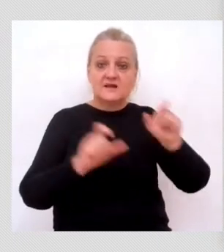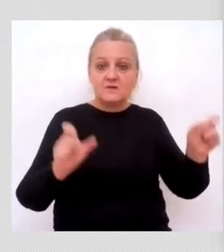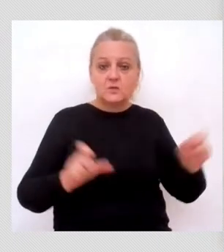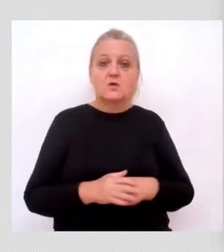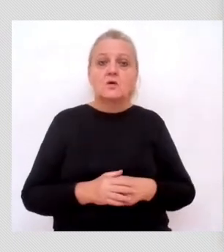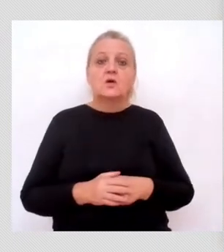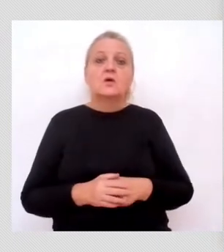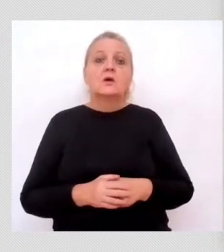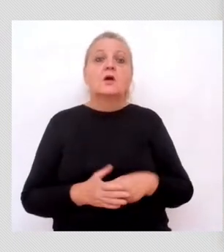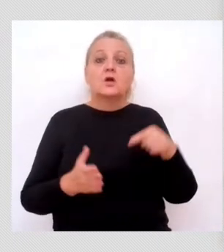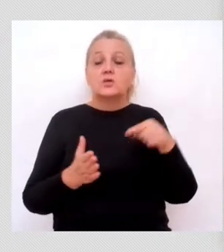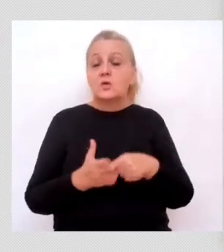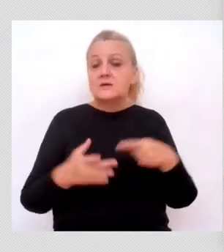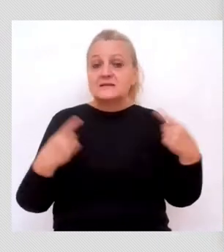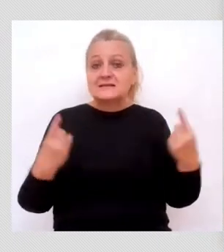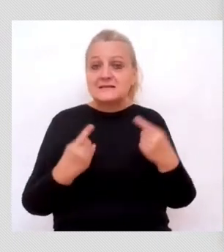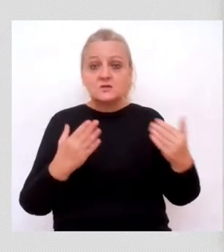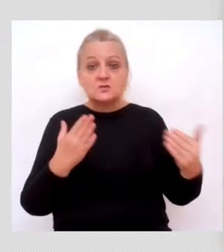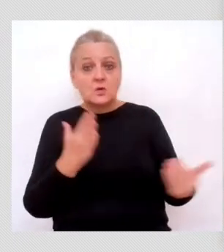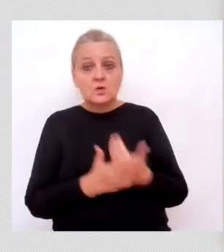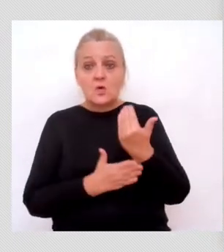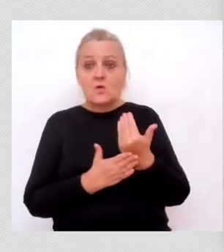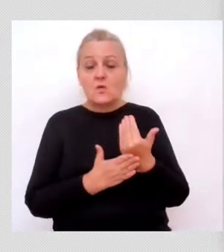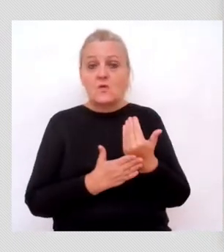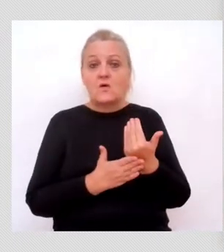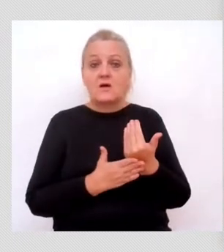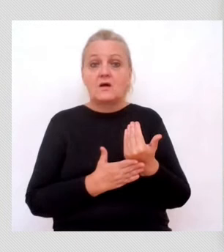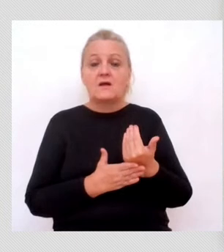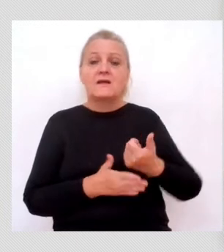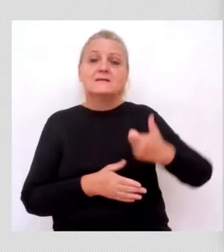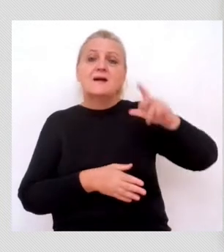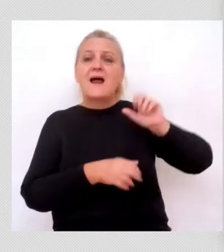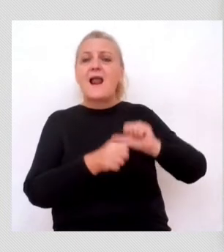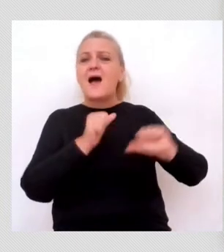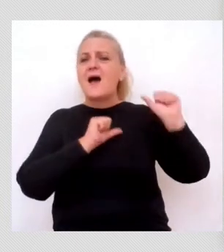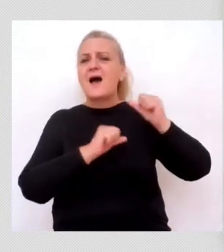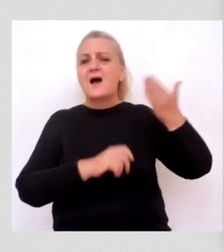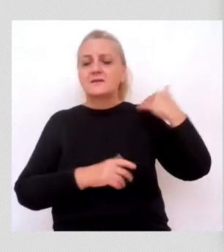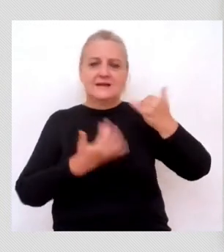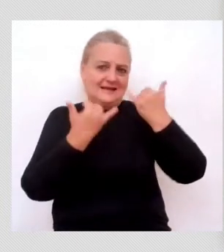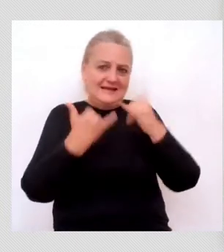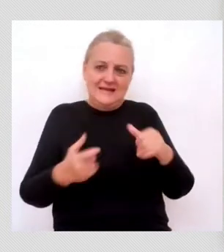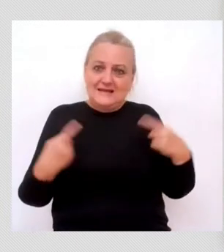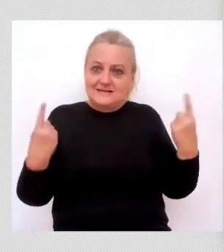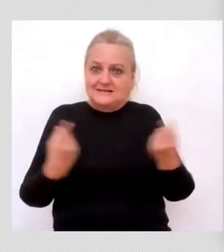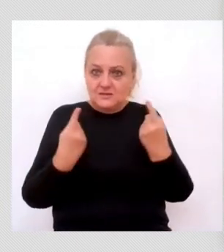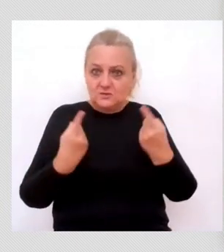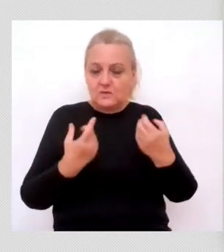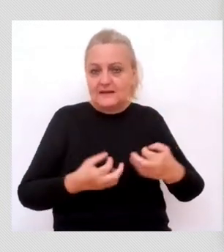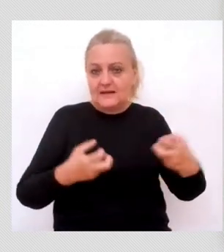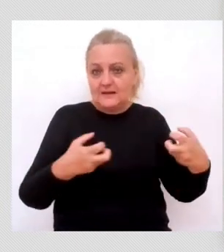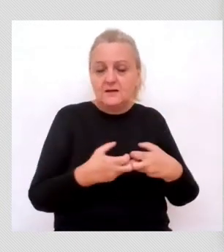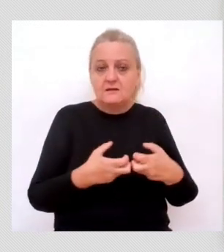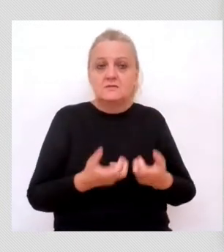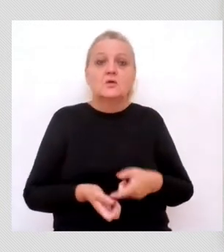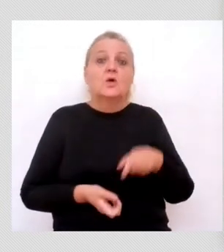jest po prostu sytuacja nowa w porównaniu z tym, co było nie wiem, kilkanaście lat temu i tutaj żadne stare